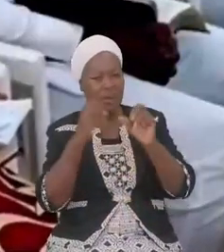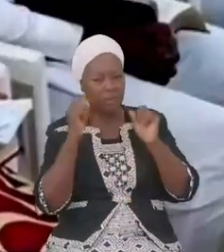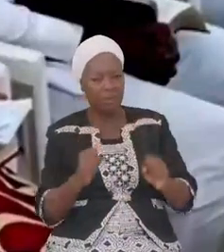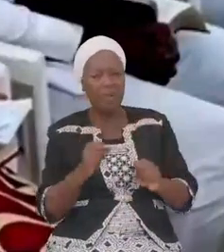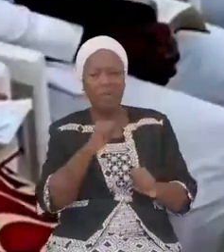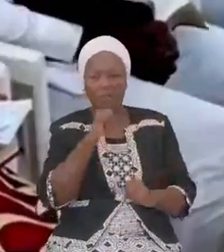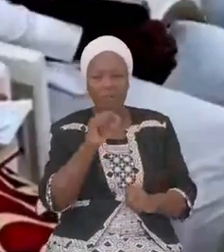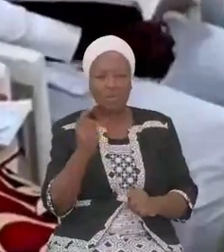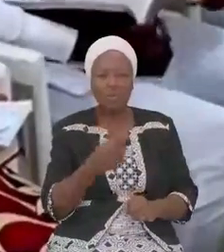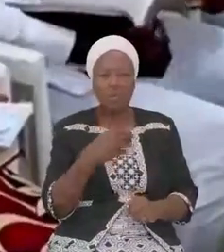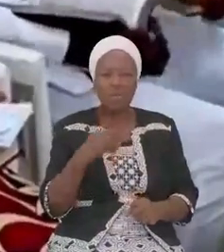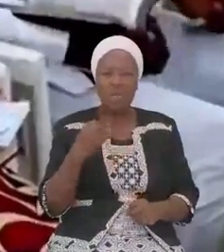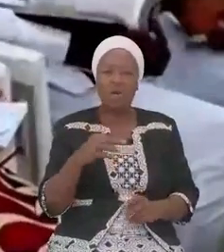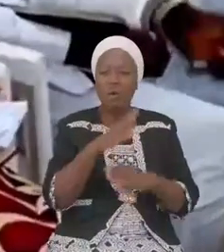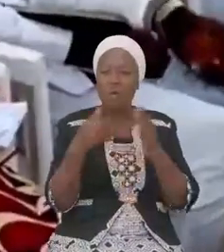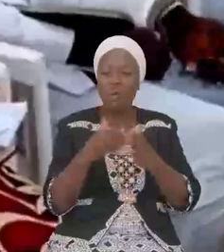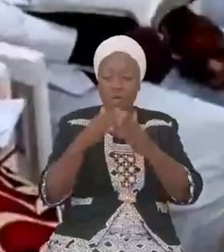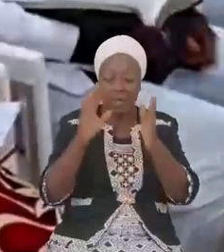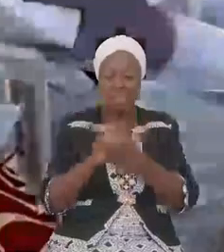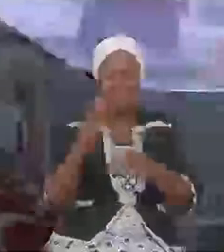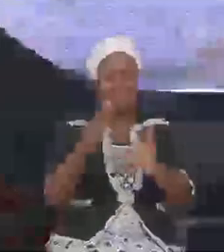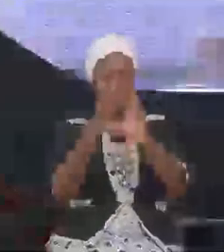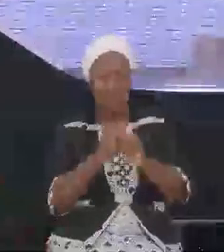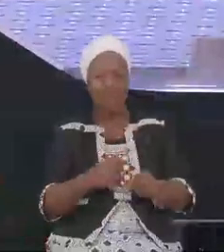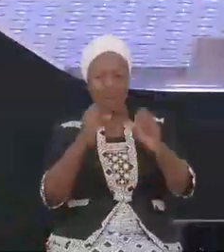c'est pas que nos dirigeants vont recevoir la puissance, mais